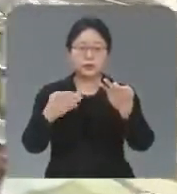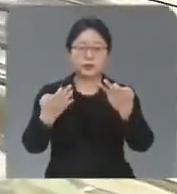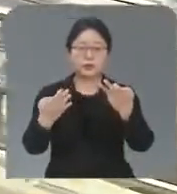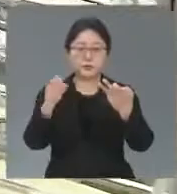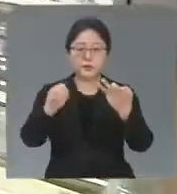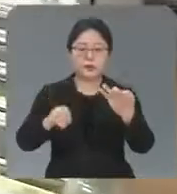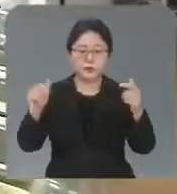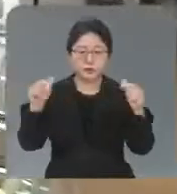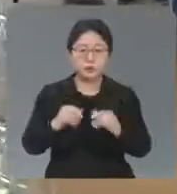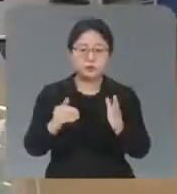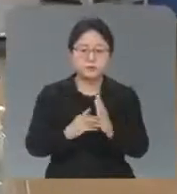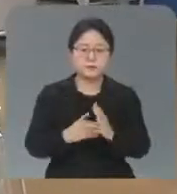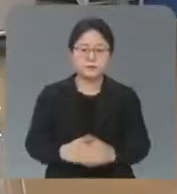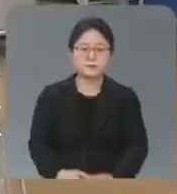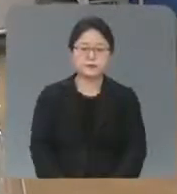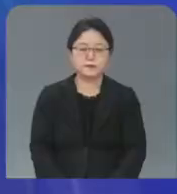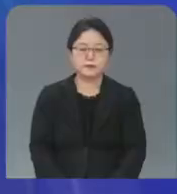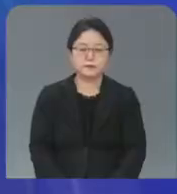감소했습니다